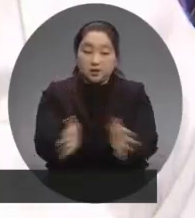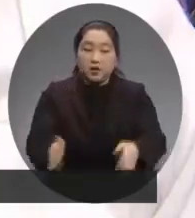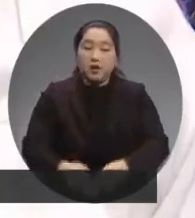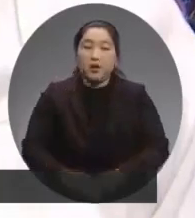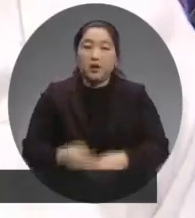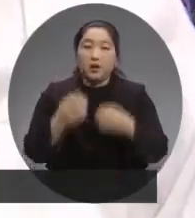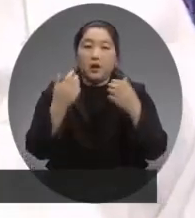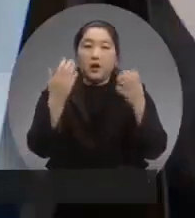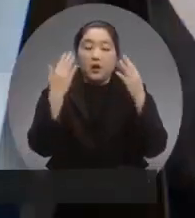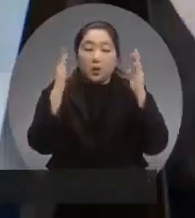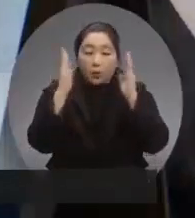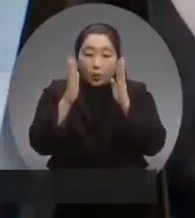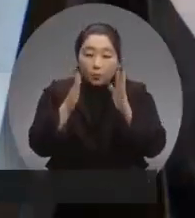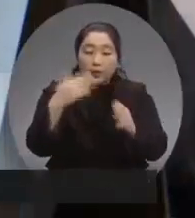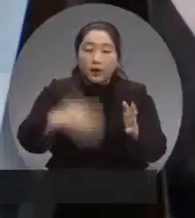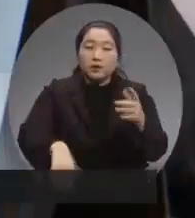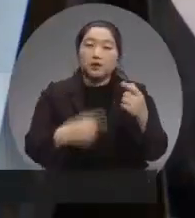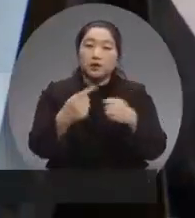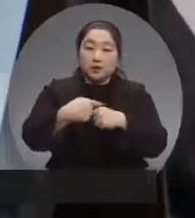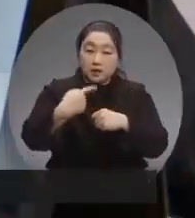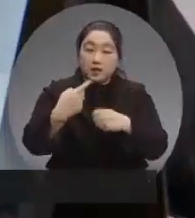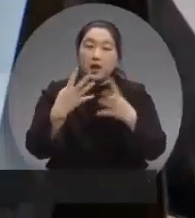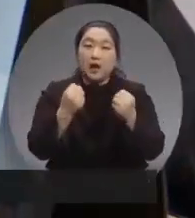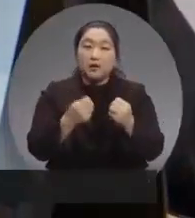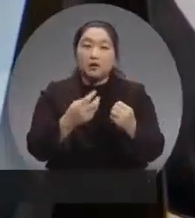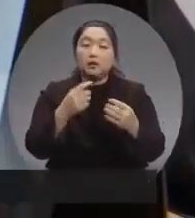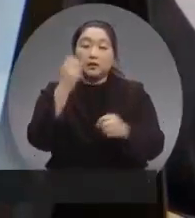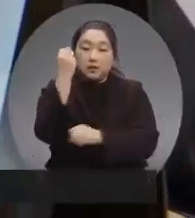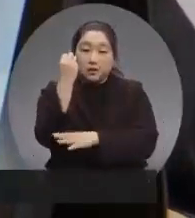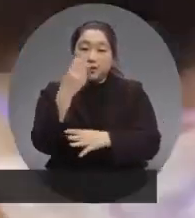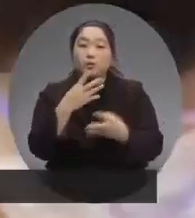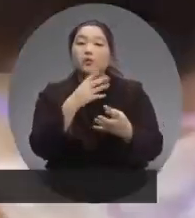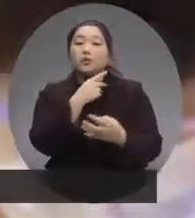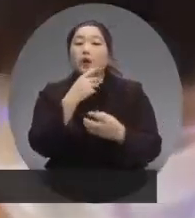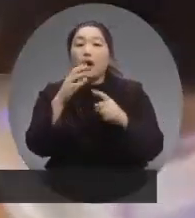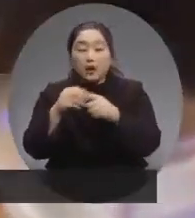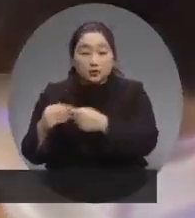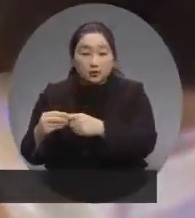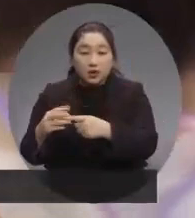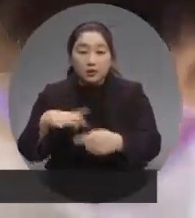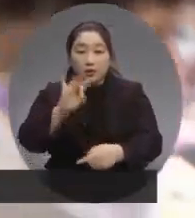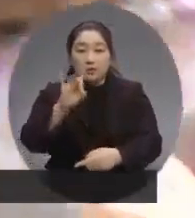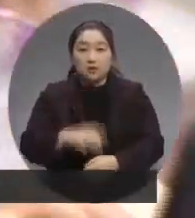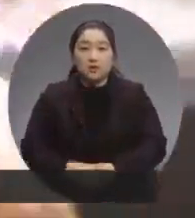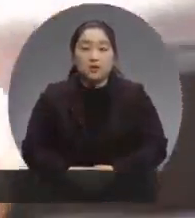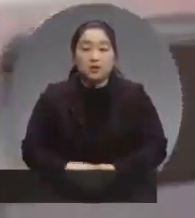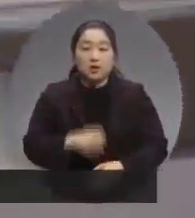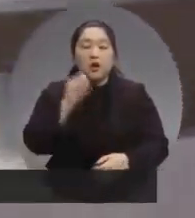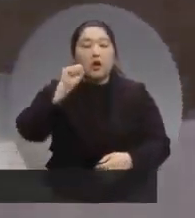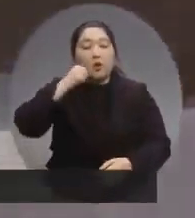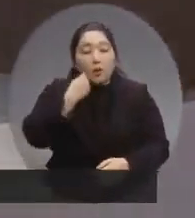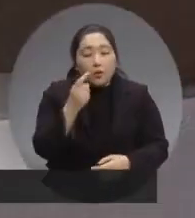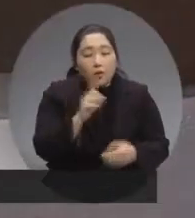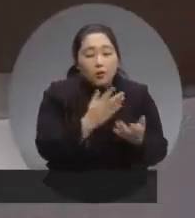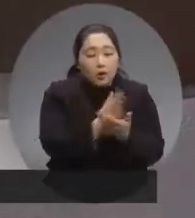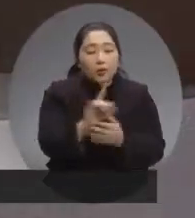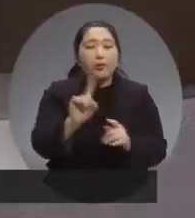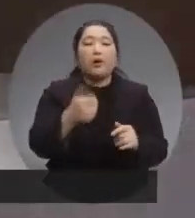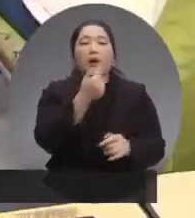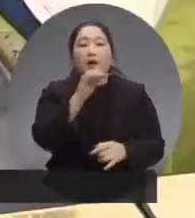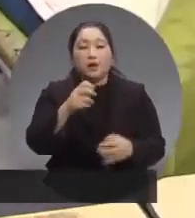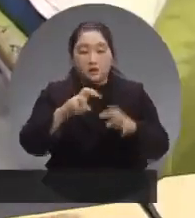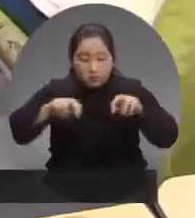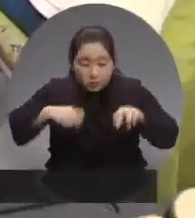보지 못한 초등학교 1학년 한글과 기초 수학부터 진단할 예정인데 학생이 취약한 과목과 유형을 AI가